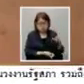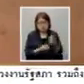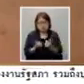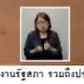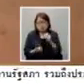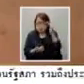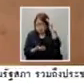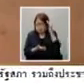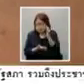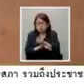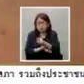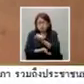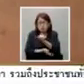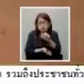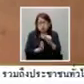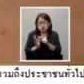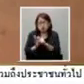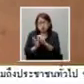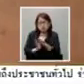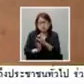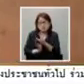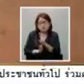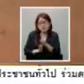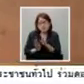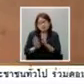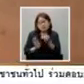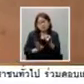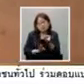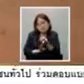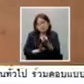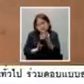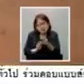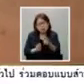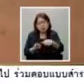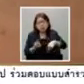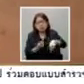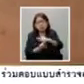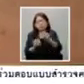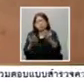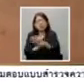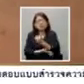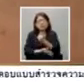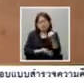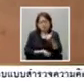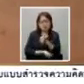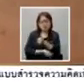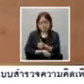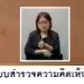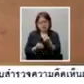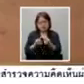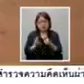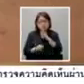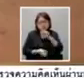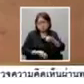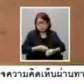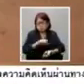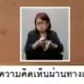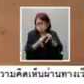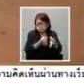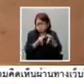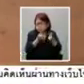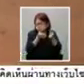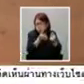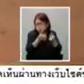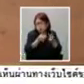กินนำพอประมาณและเข้าสู่เรื่องอื่นผมอนุญาตแต่ถ้าท่านเสรีจะอภิปรายเรื่องนี้เจาะจ